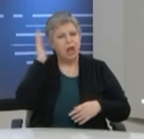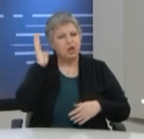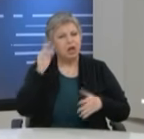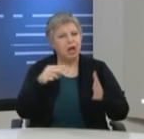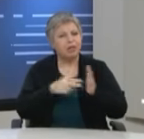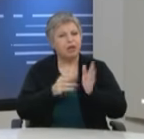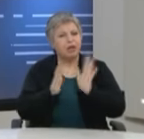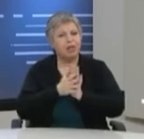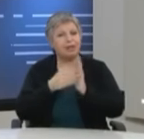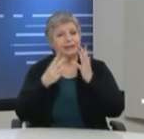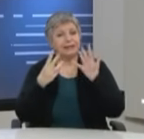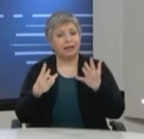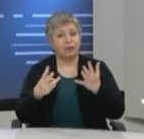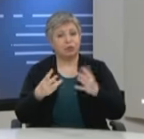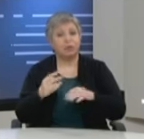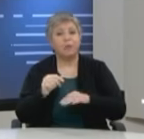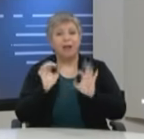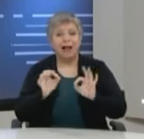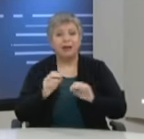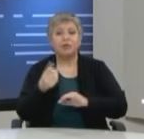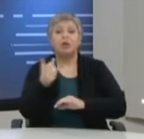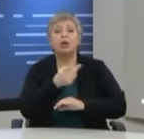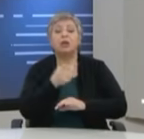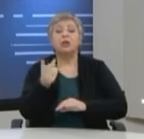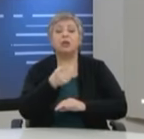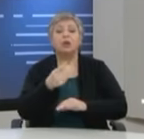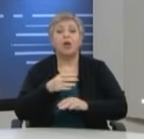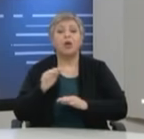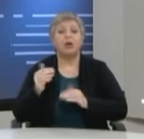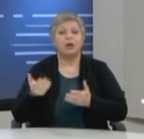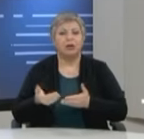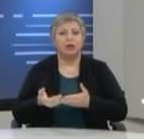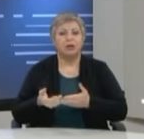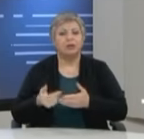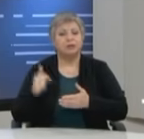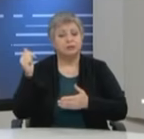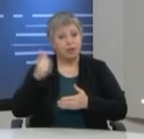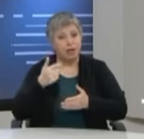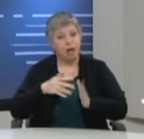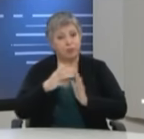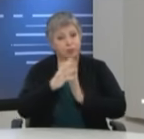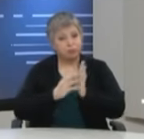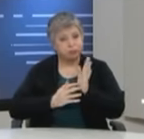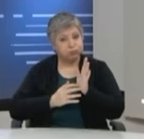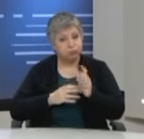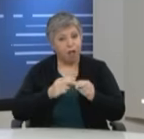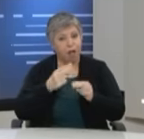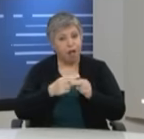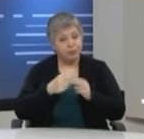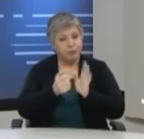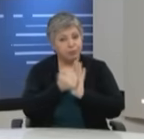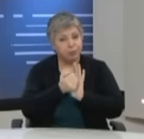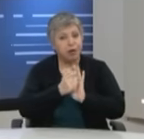την ακρίβεια, από τις 22 Ιουνίου, με επίσημη επιστολή στο ΝΑΤΟ, την